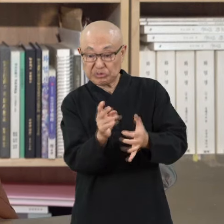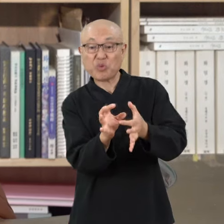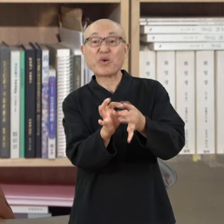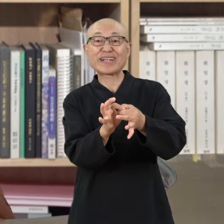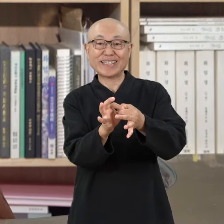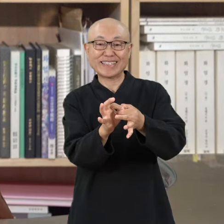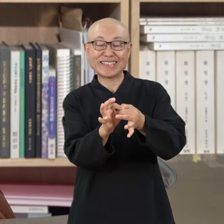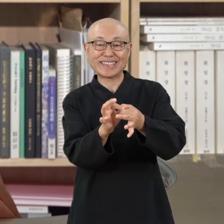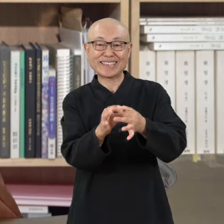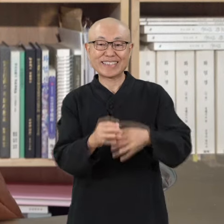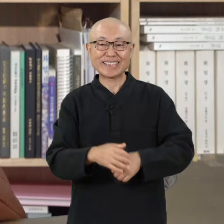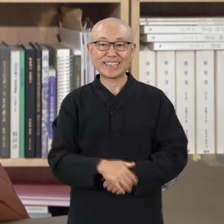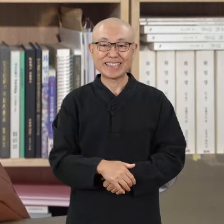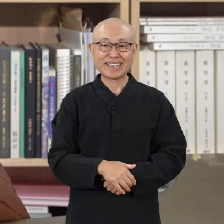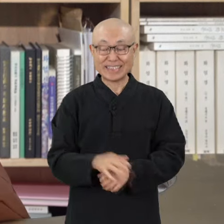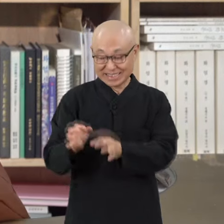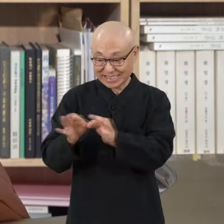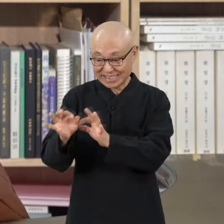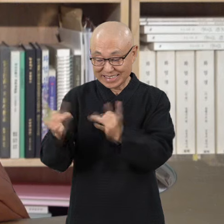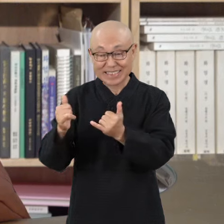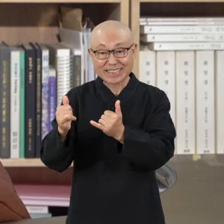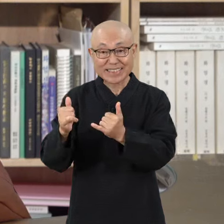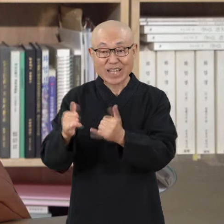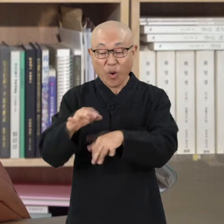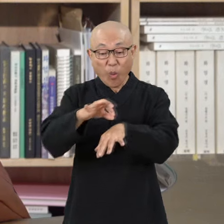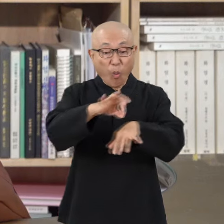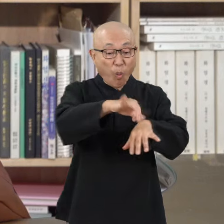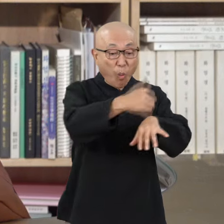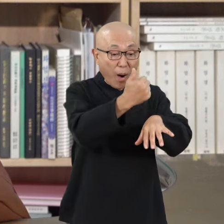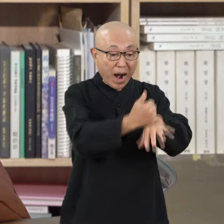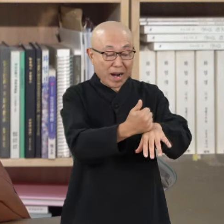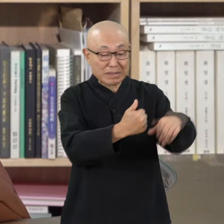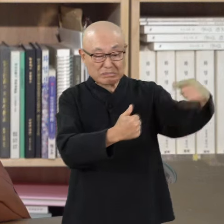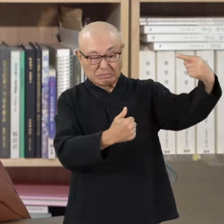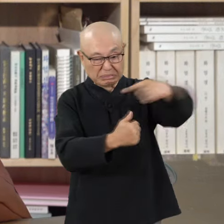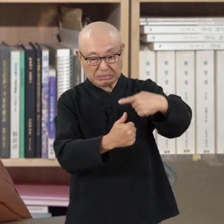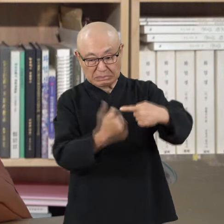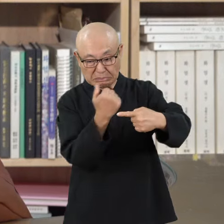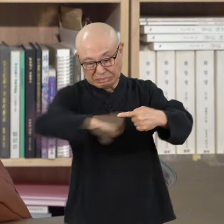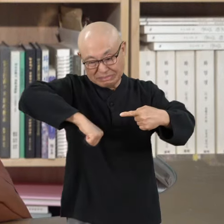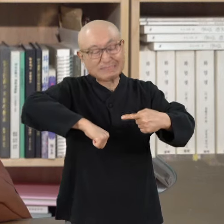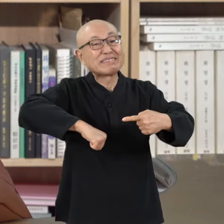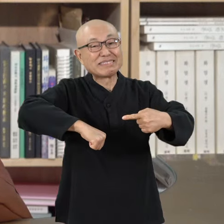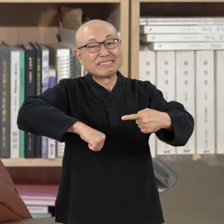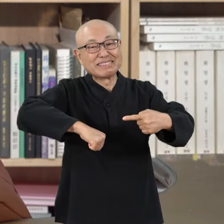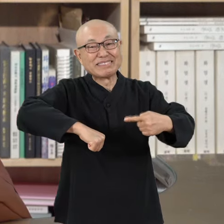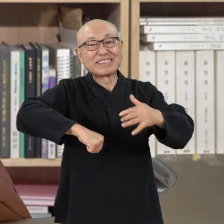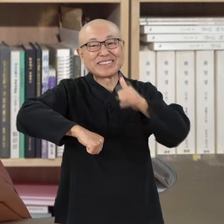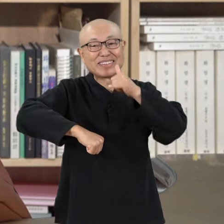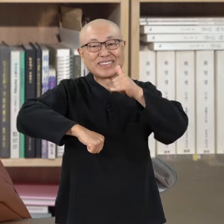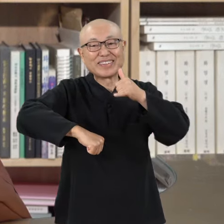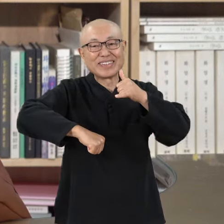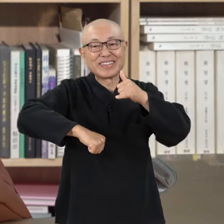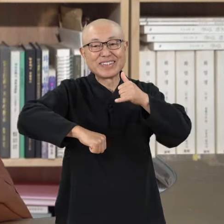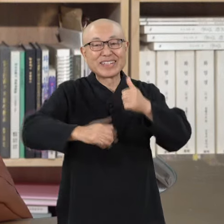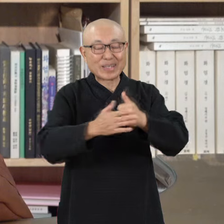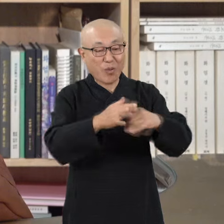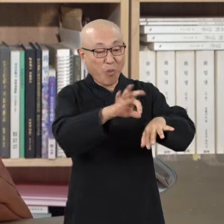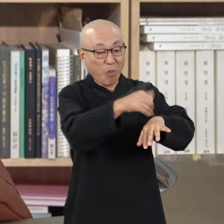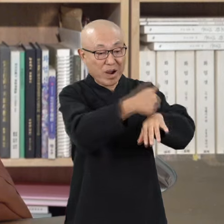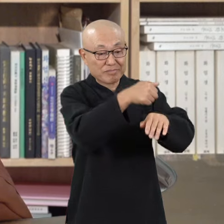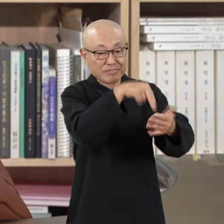대화예요 그런데 이 상인이 왕의 뜻을 거스르는 그런 행위를 했습니다 그래서